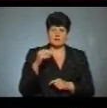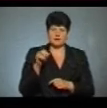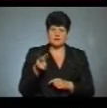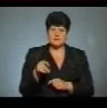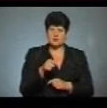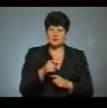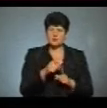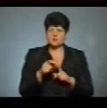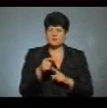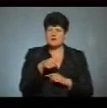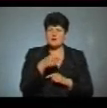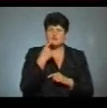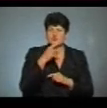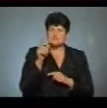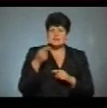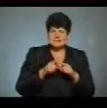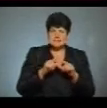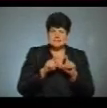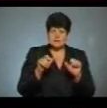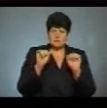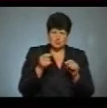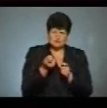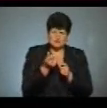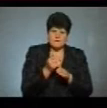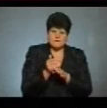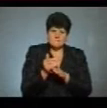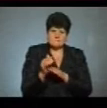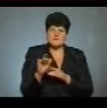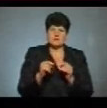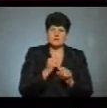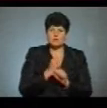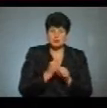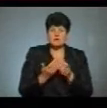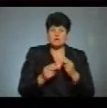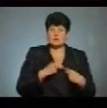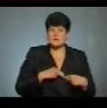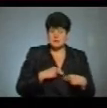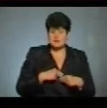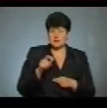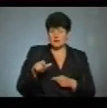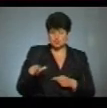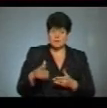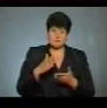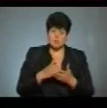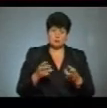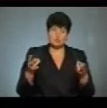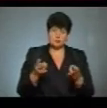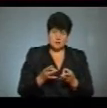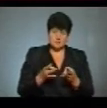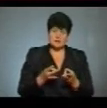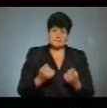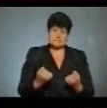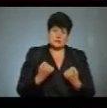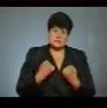словами, ці заклади та установи зможуть частково відновити роботу, якщо працівники і споживачі матимуть необхідні